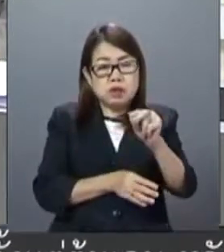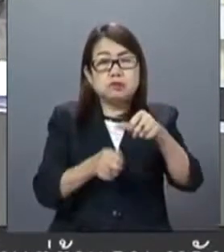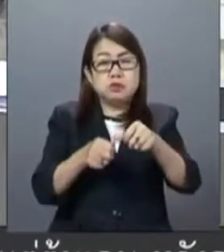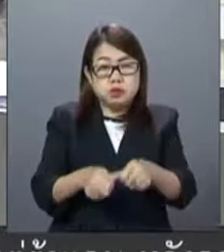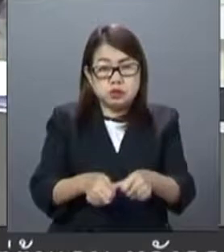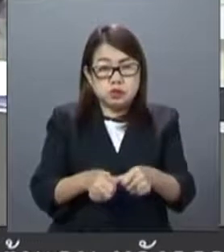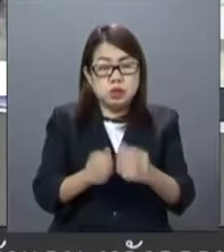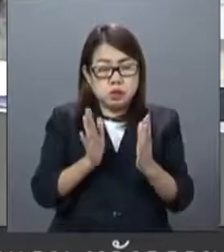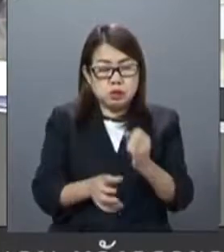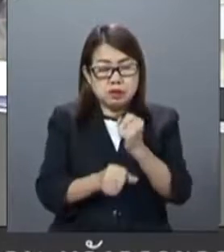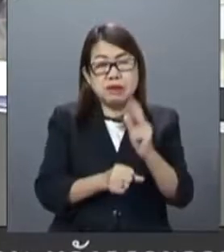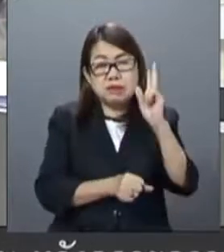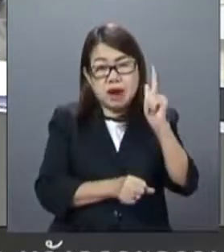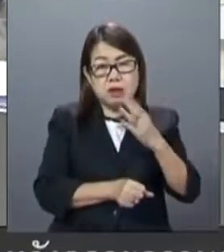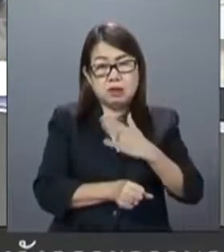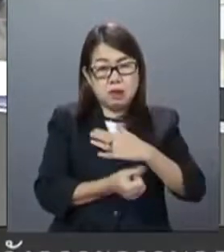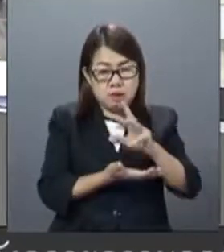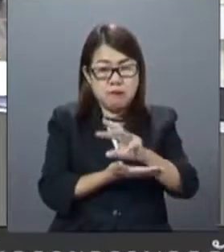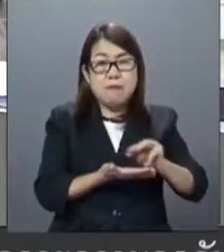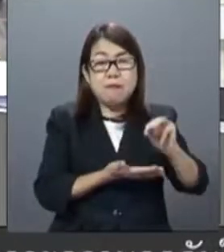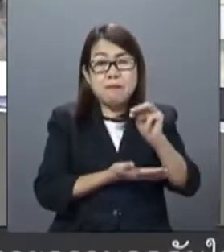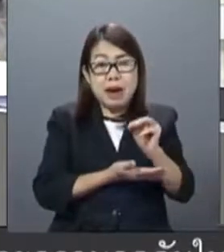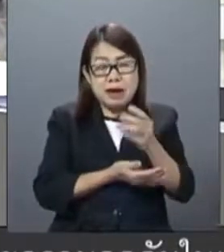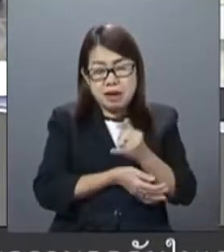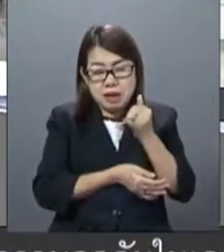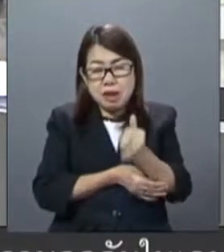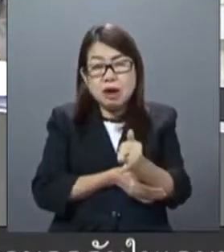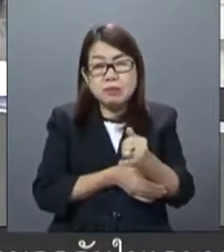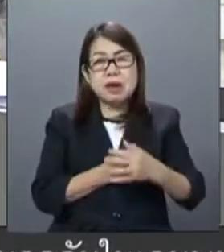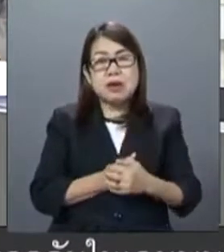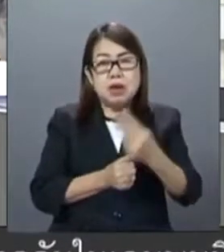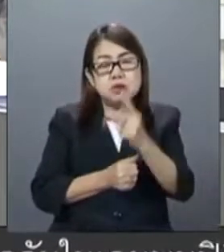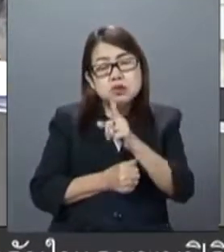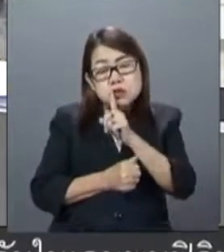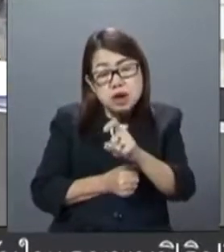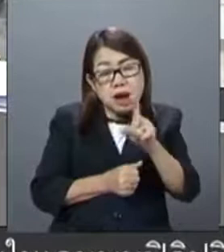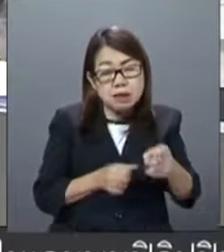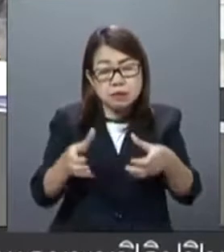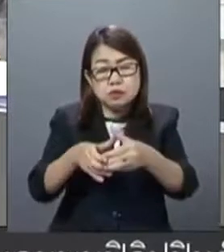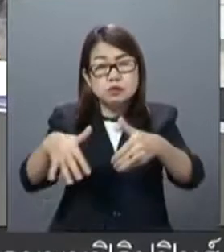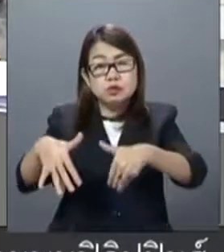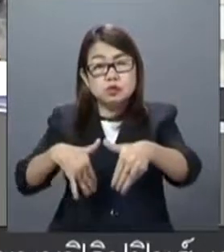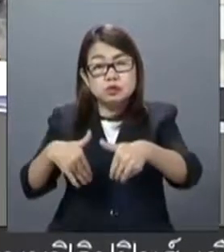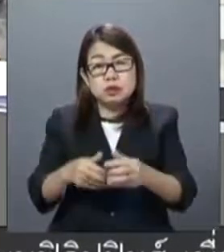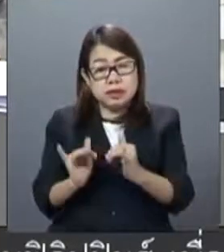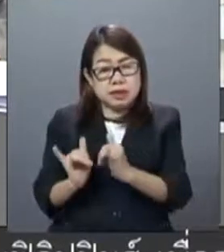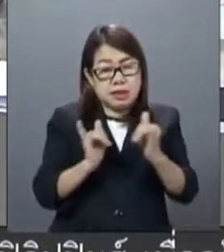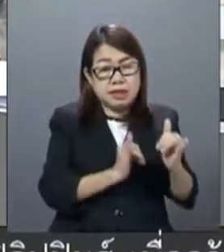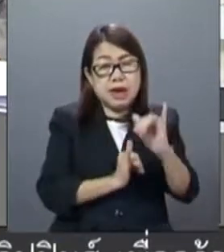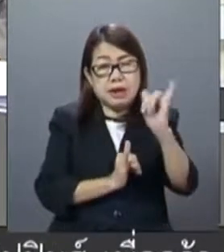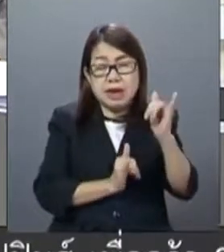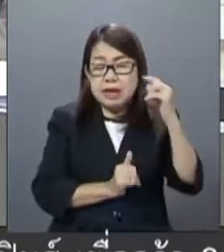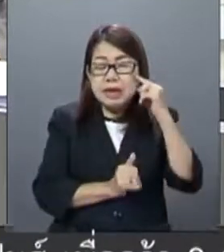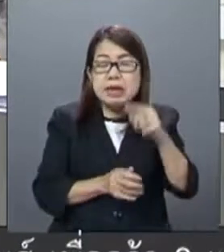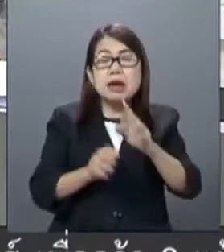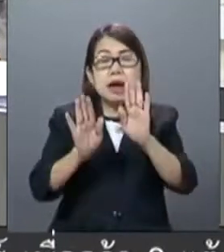ลเมืองทีม Journalist มหาวทยาลัยนานาชาต Stanfordกได้ตงคำถามถอานาคตของชุมชนนี้คนทยงอยู่ในพ้นที่เข้ามองชุชนของพวกเข้า